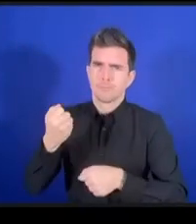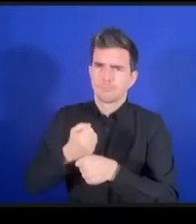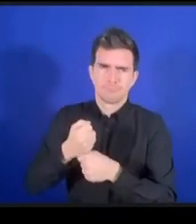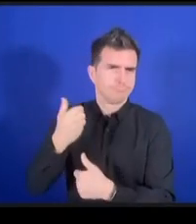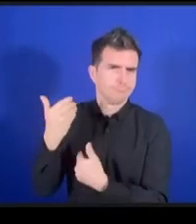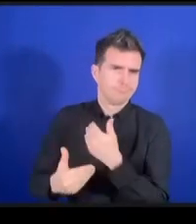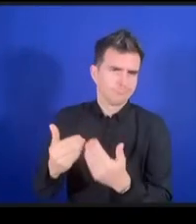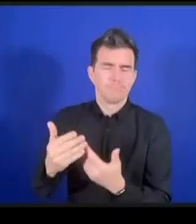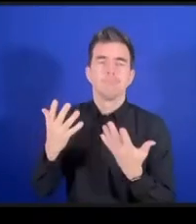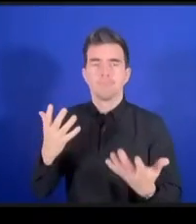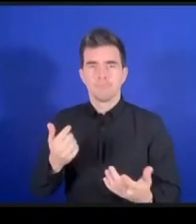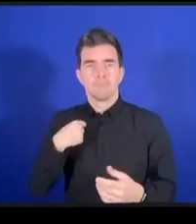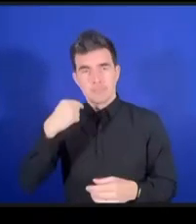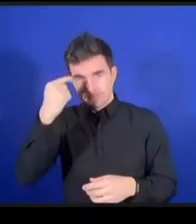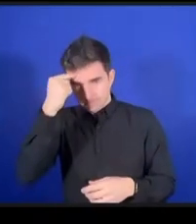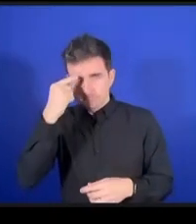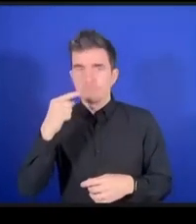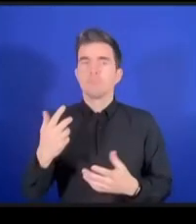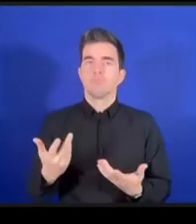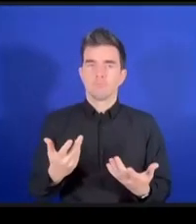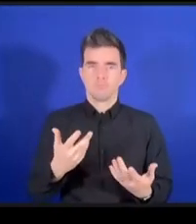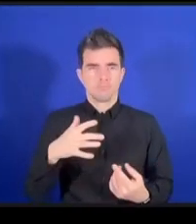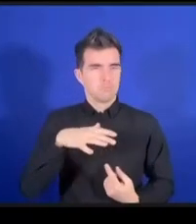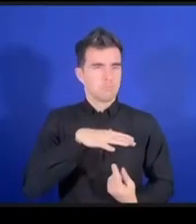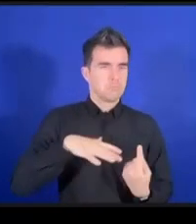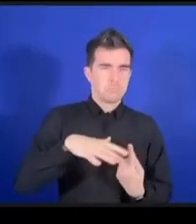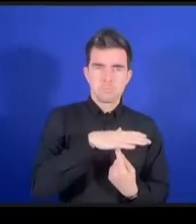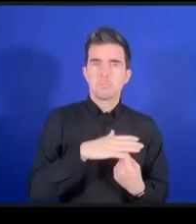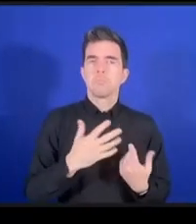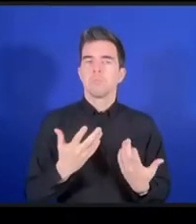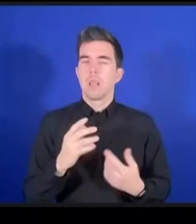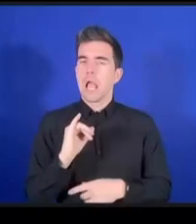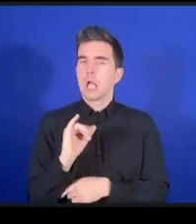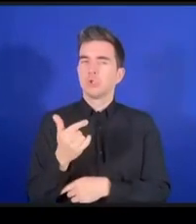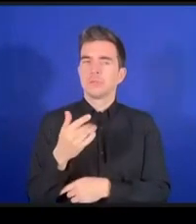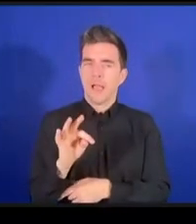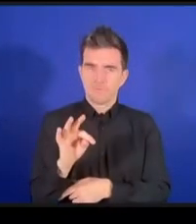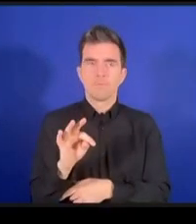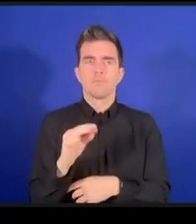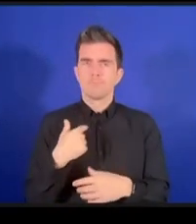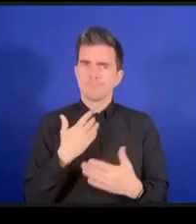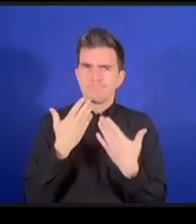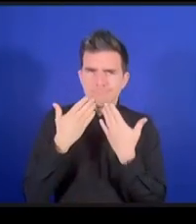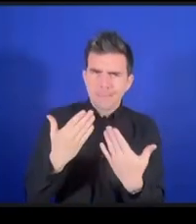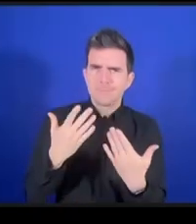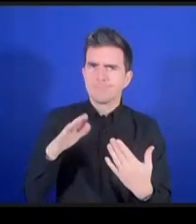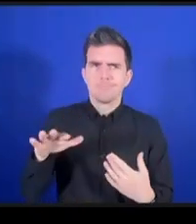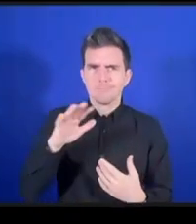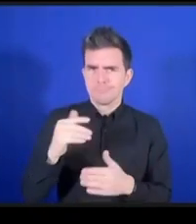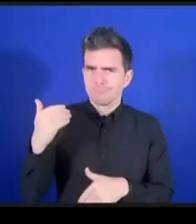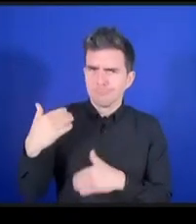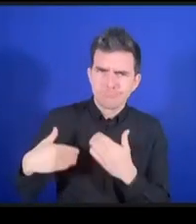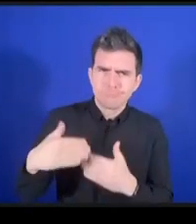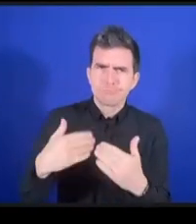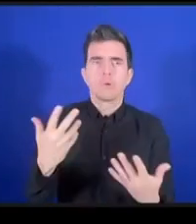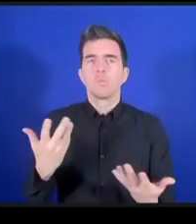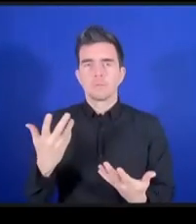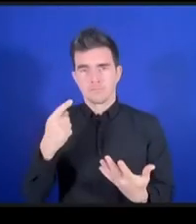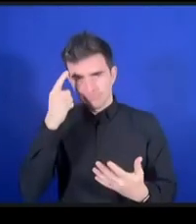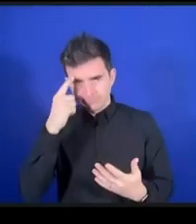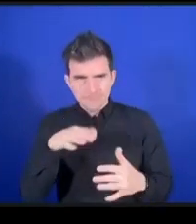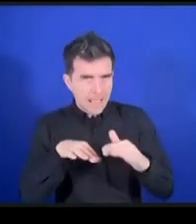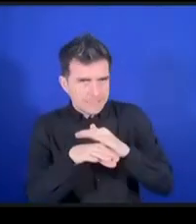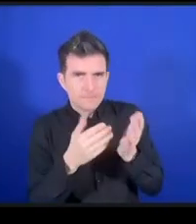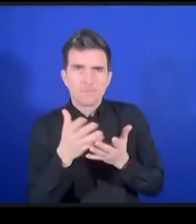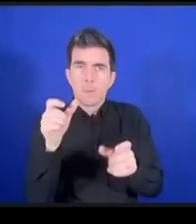достаточного прогресса нам удалось добиться Благодаря этой работе спасибо вам ещё раз за